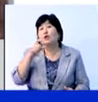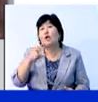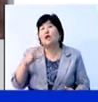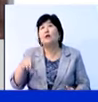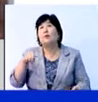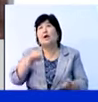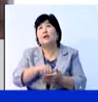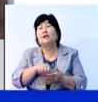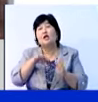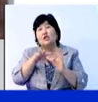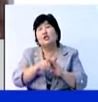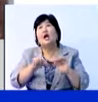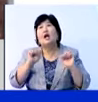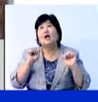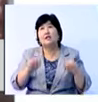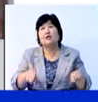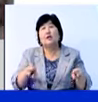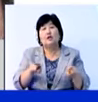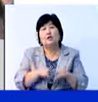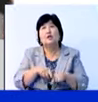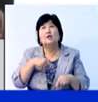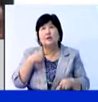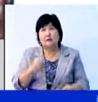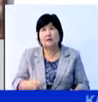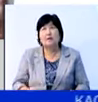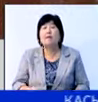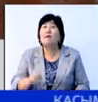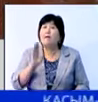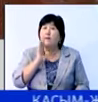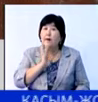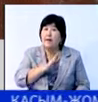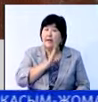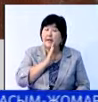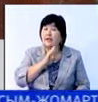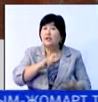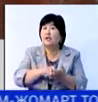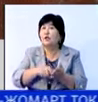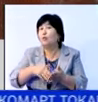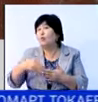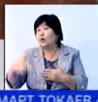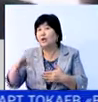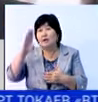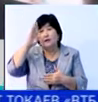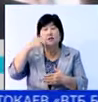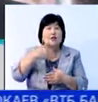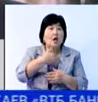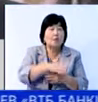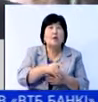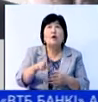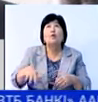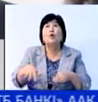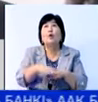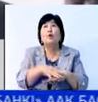дейін сияды деген сондай әйелдердің залы бөлек, ерлердікі болса да бөлек. Бұл халыққа